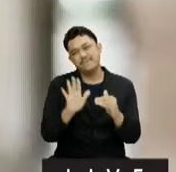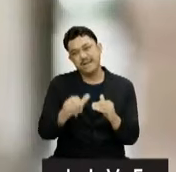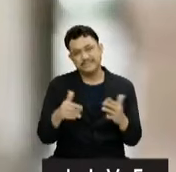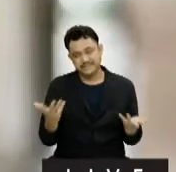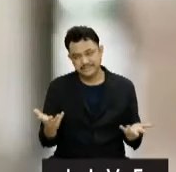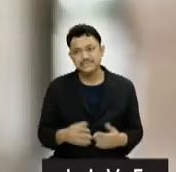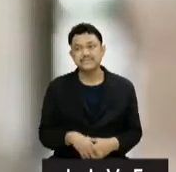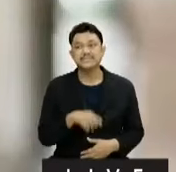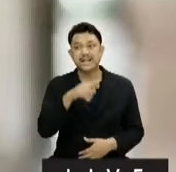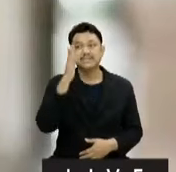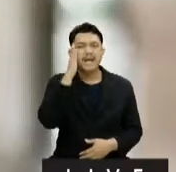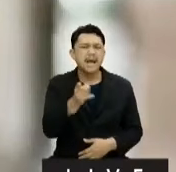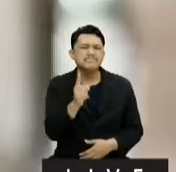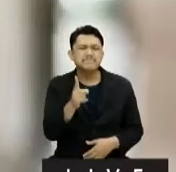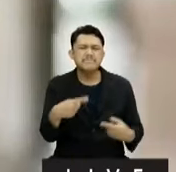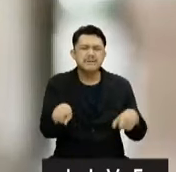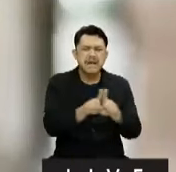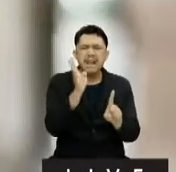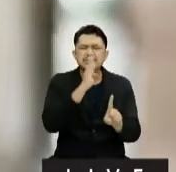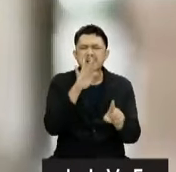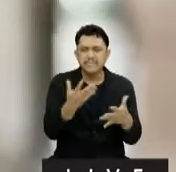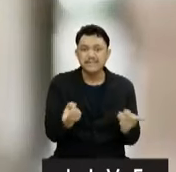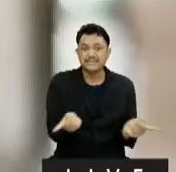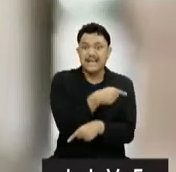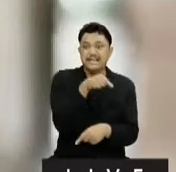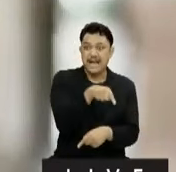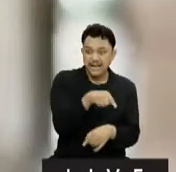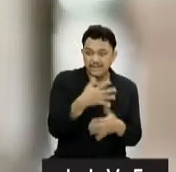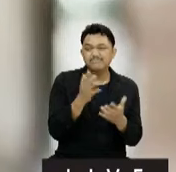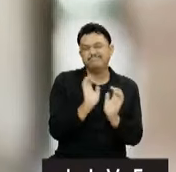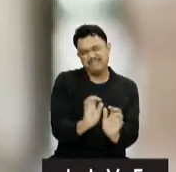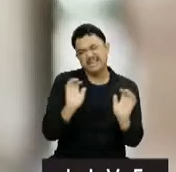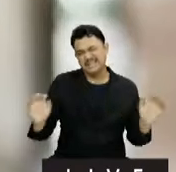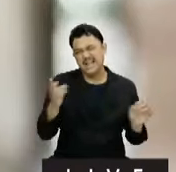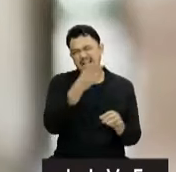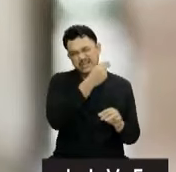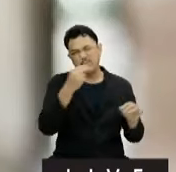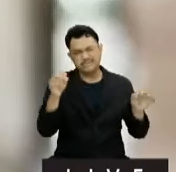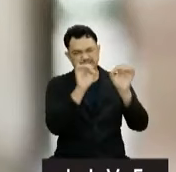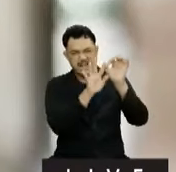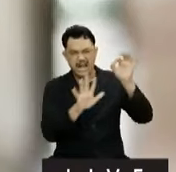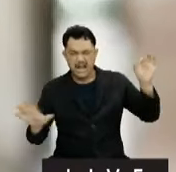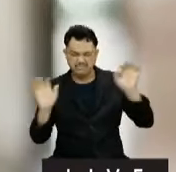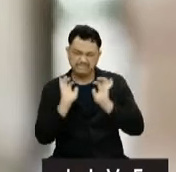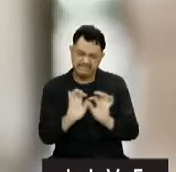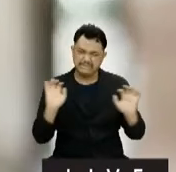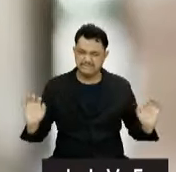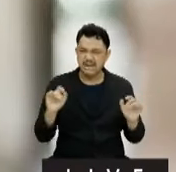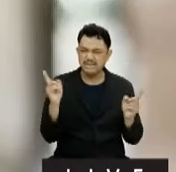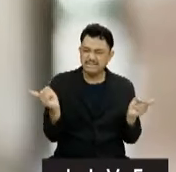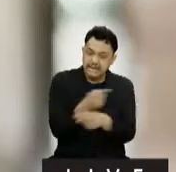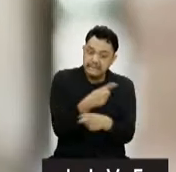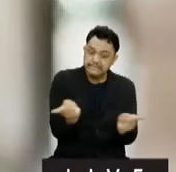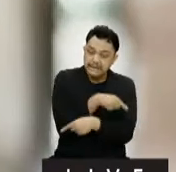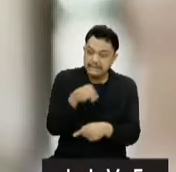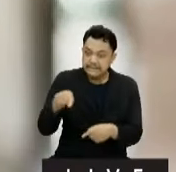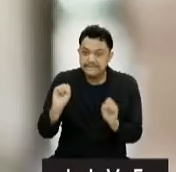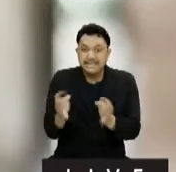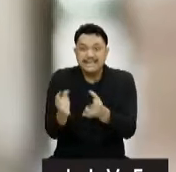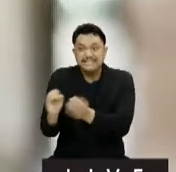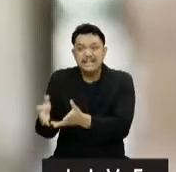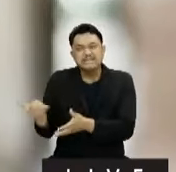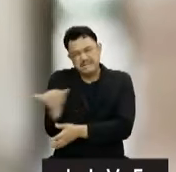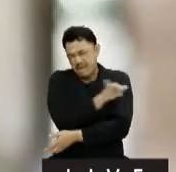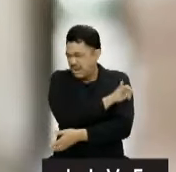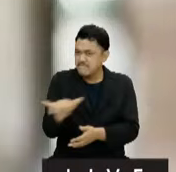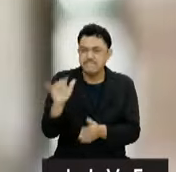memang masih banyak terjadi di lingkungan Indonesia ya, di budaya Indonesia. Nah, apakah ini menjadi penyebab?